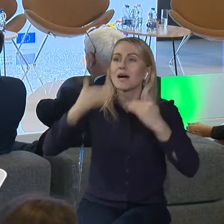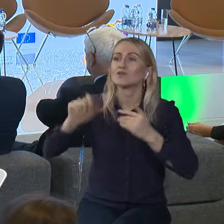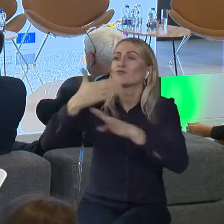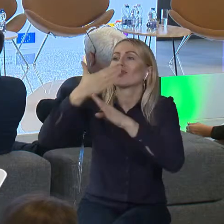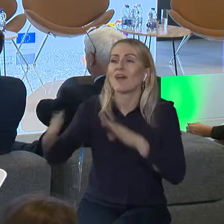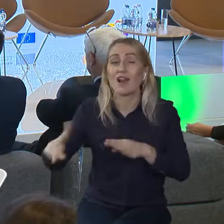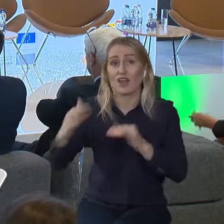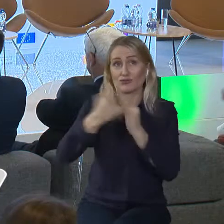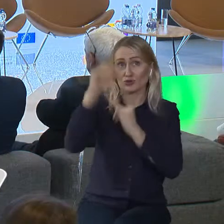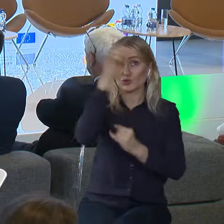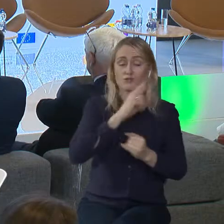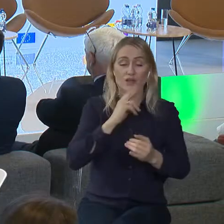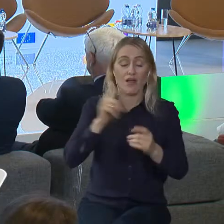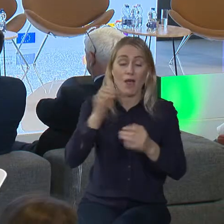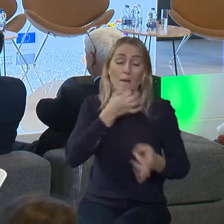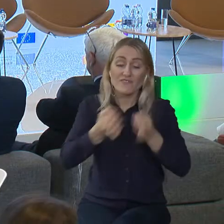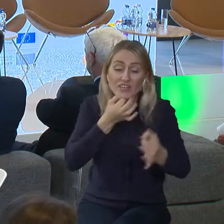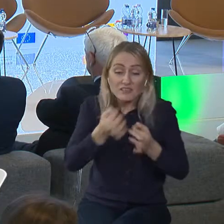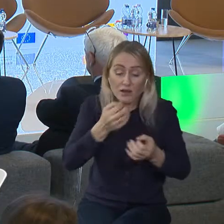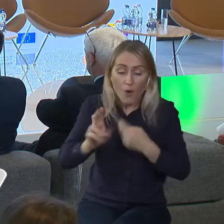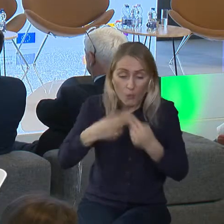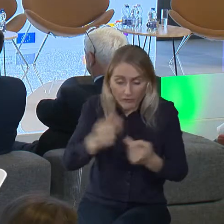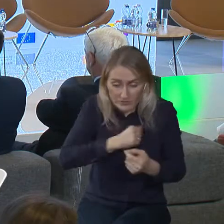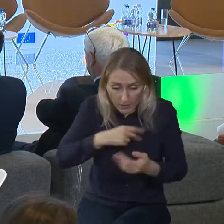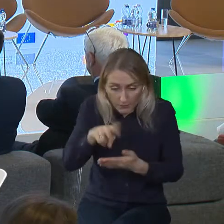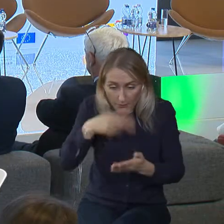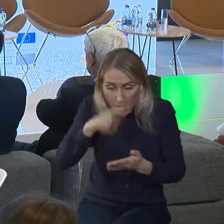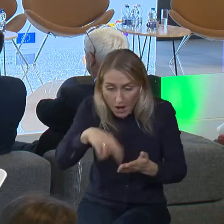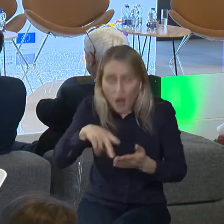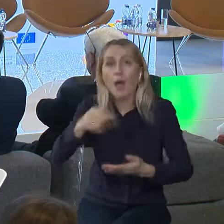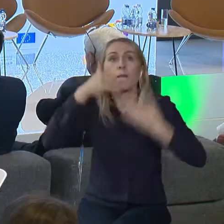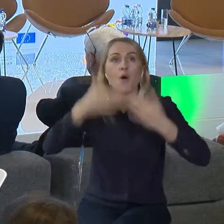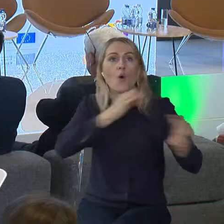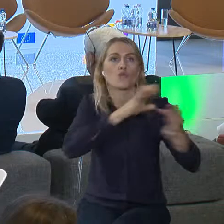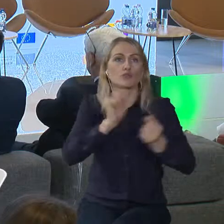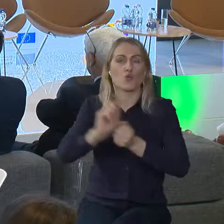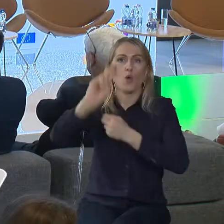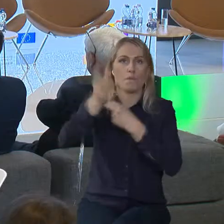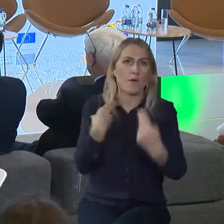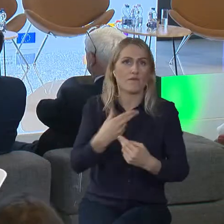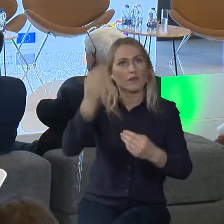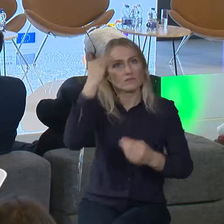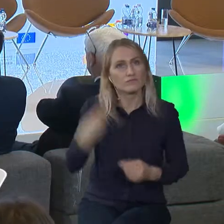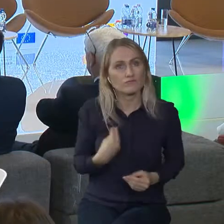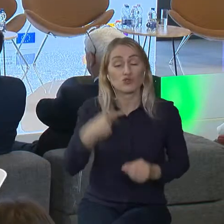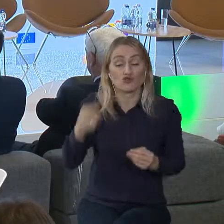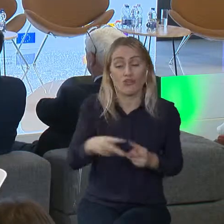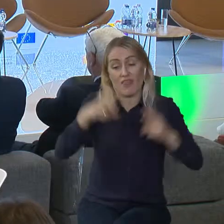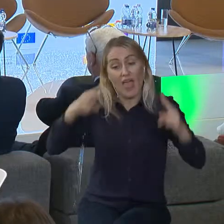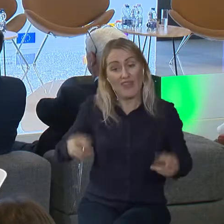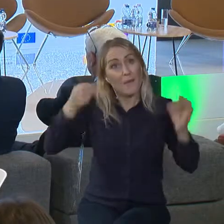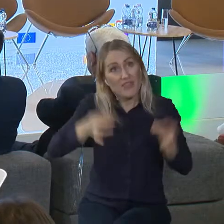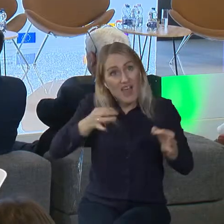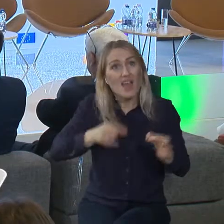kiedy rodzic wypełnia ten kwestionariusz w domu, ma możliwość uzyskania odpowiedzi, że na tym etapie może